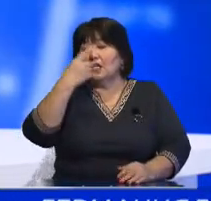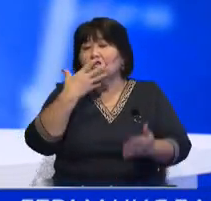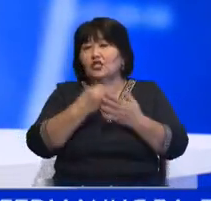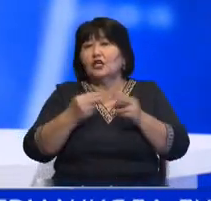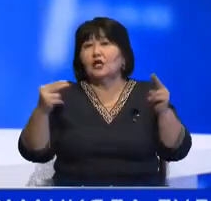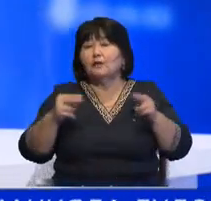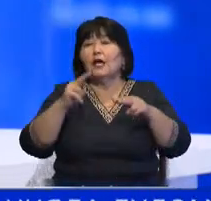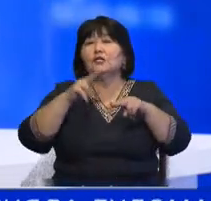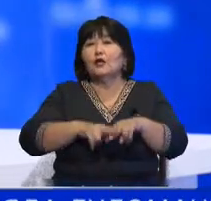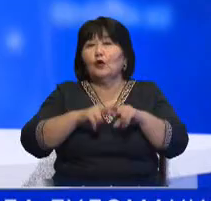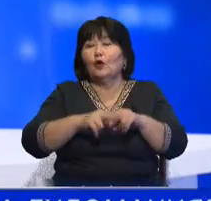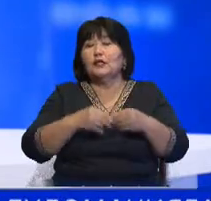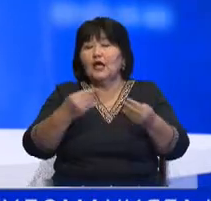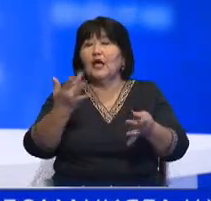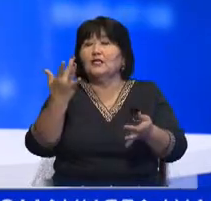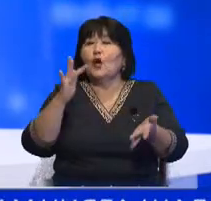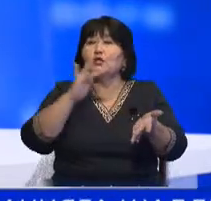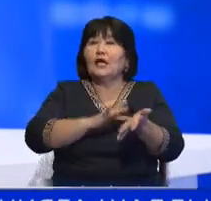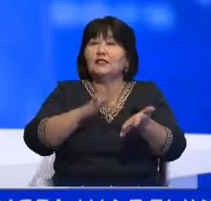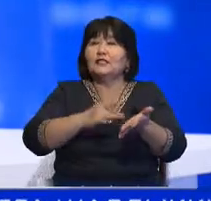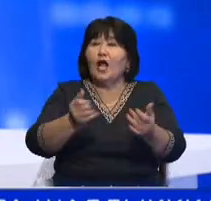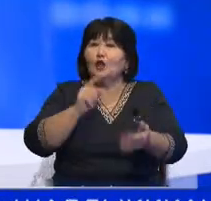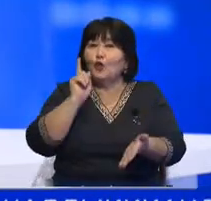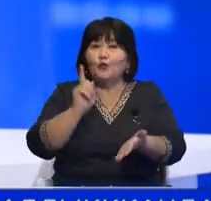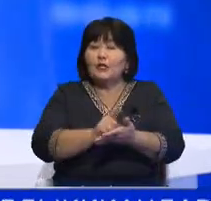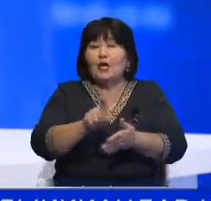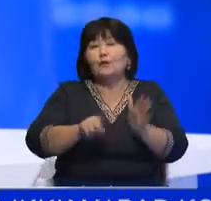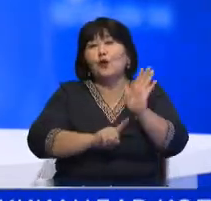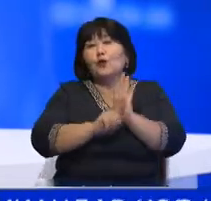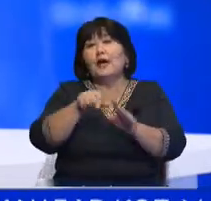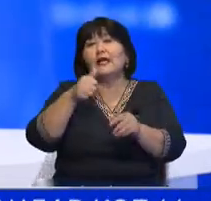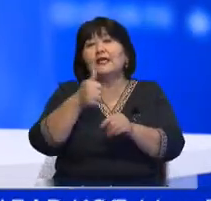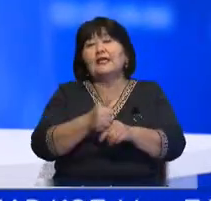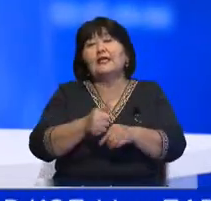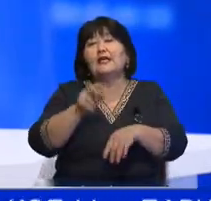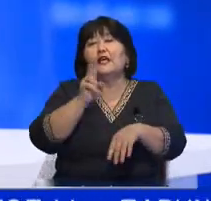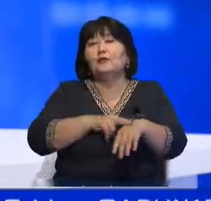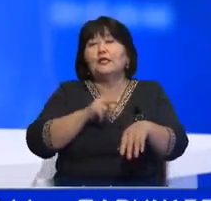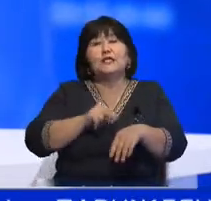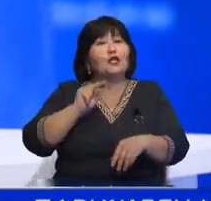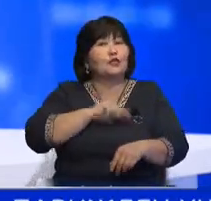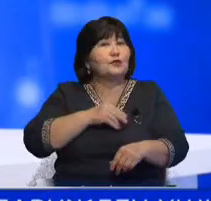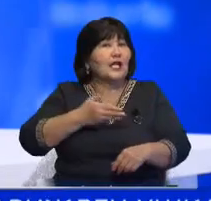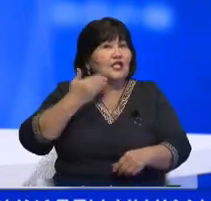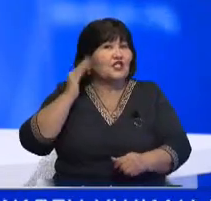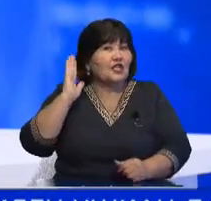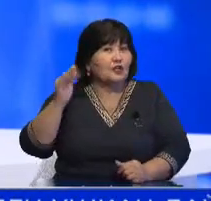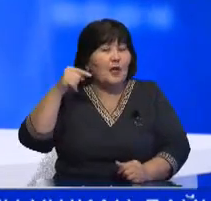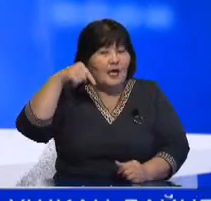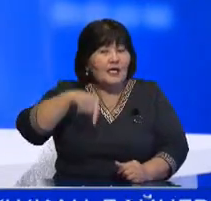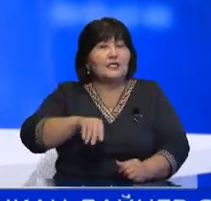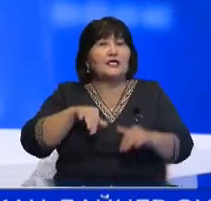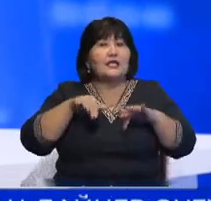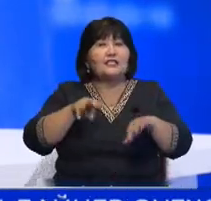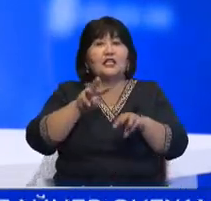куәландыратын құжат беру кезінде саусақ іздерін алу міндеттеледі. Бұл бастама ең әуелі криминалистер жұмысын жеңілдетпекші. Ішкі істер